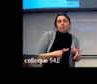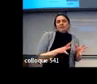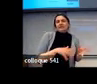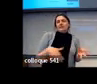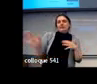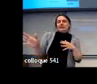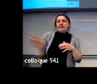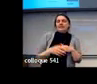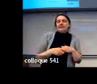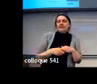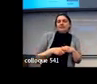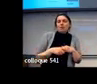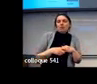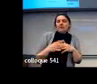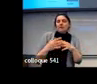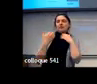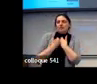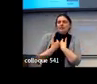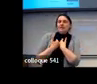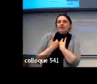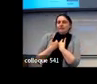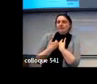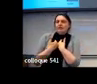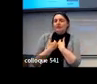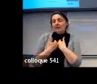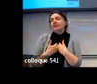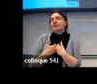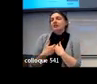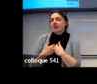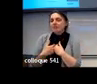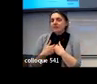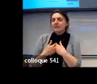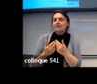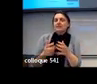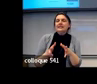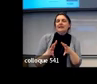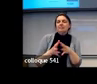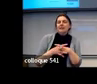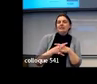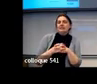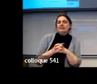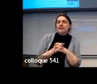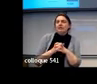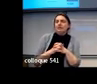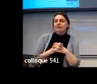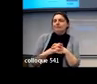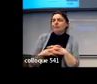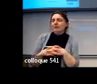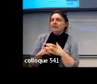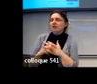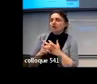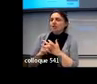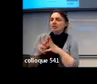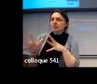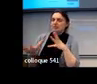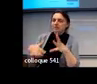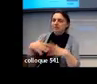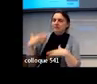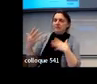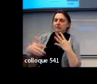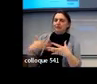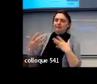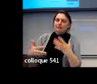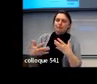Donc, nous, on est dernière section et on est le dernier chapitre. Initialement, c'était les fondements idéologiques